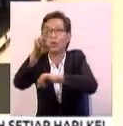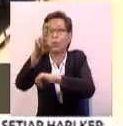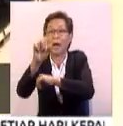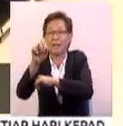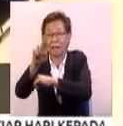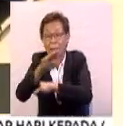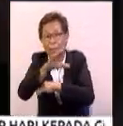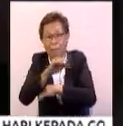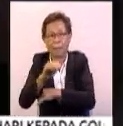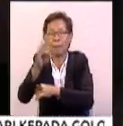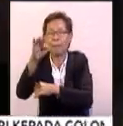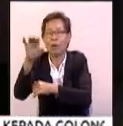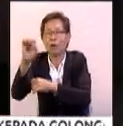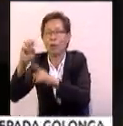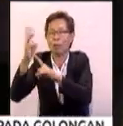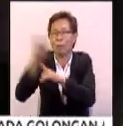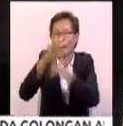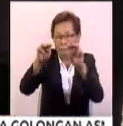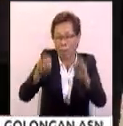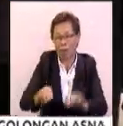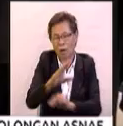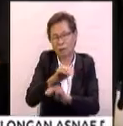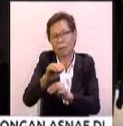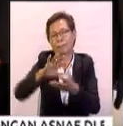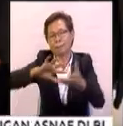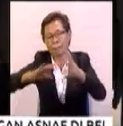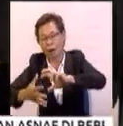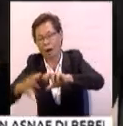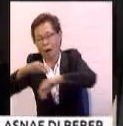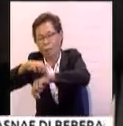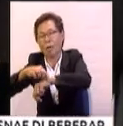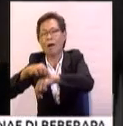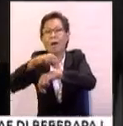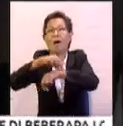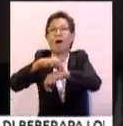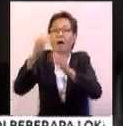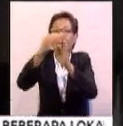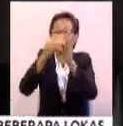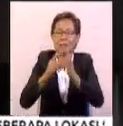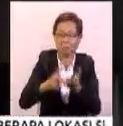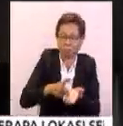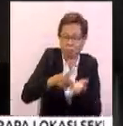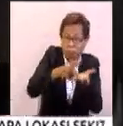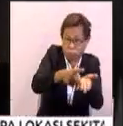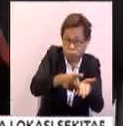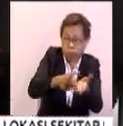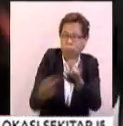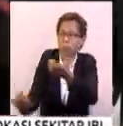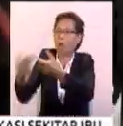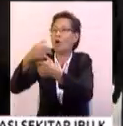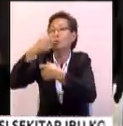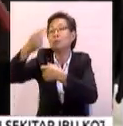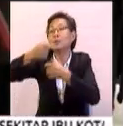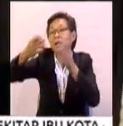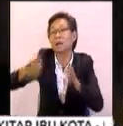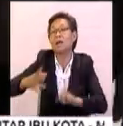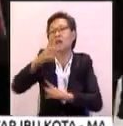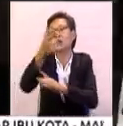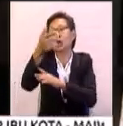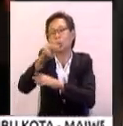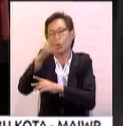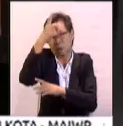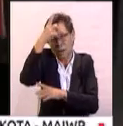Malaysia serta Biro Kebajikan Kemanusiaan dan Bencana Alam, acara penyampaian sumbangan itu juga disertai Speaker Dewan Undangan Negeri